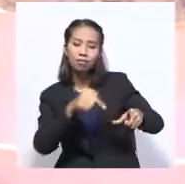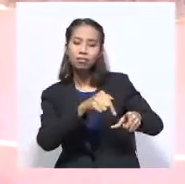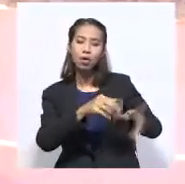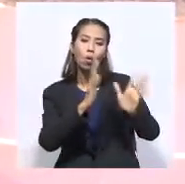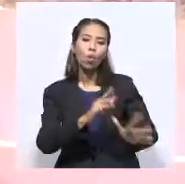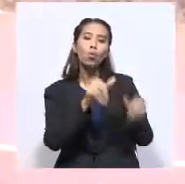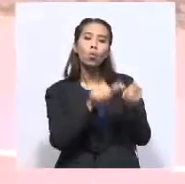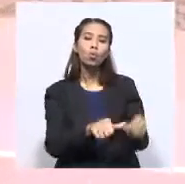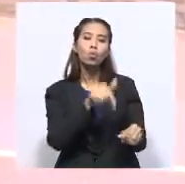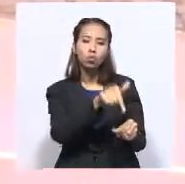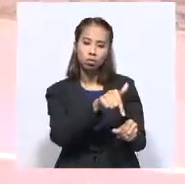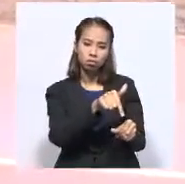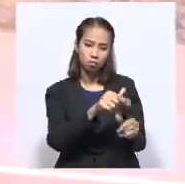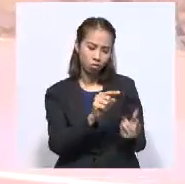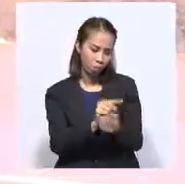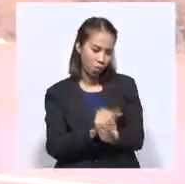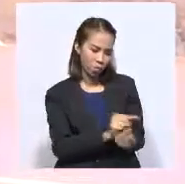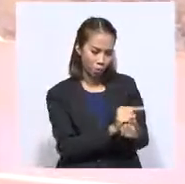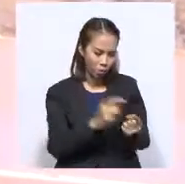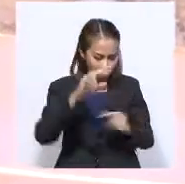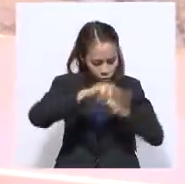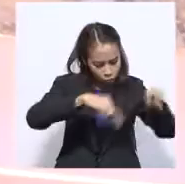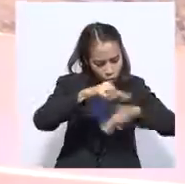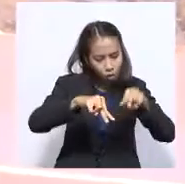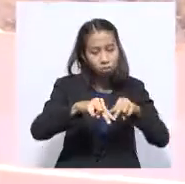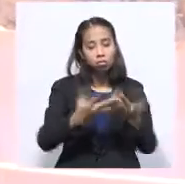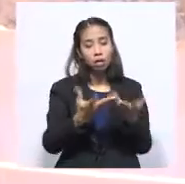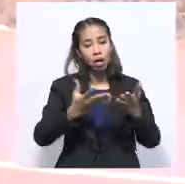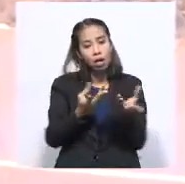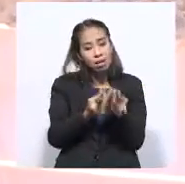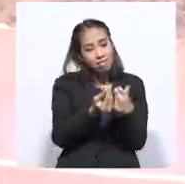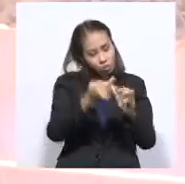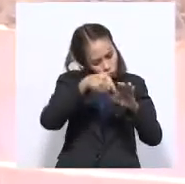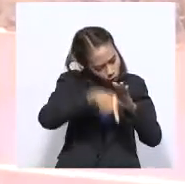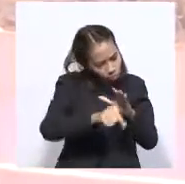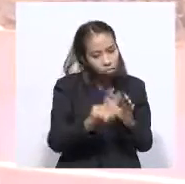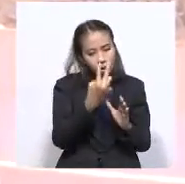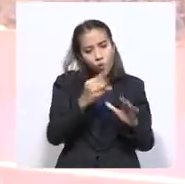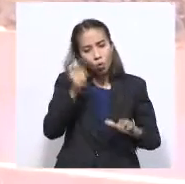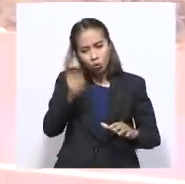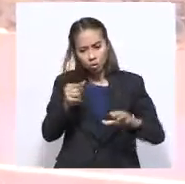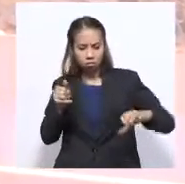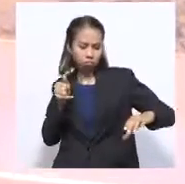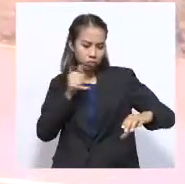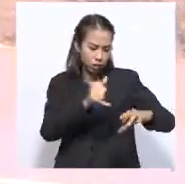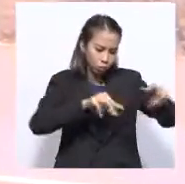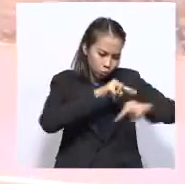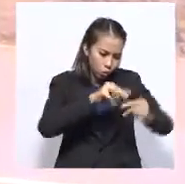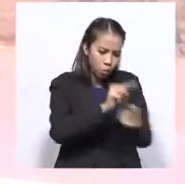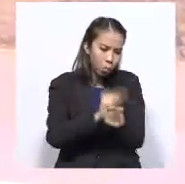อยที่ปรากฏอยู่ในพื้นที่ซึ่งรายละเอียดต่างๆเนี่ยต้องดูจากพื้นที่จริงว่าจะตรวจพบอะไรได้